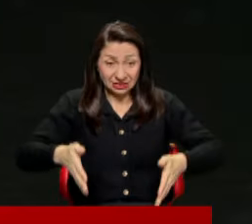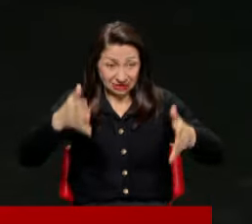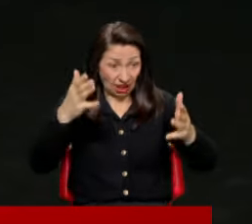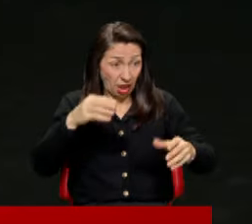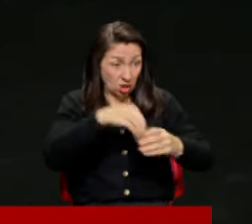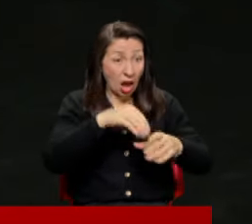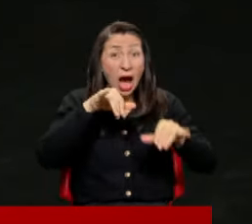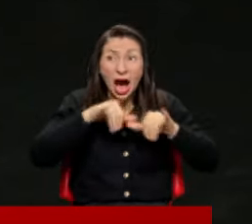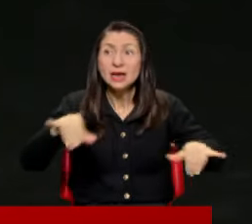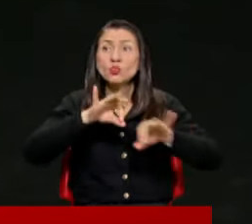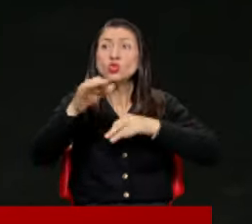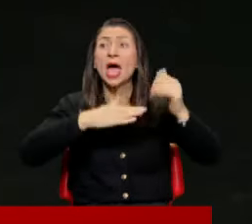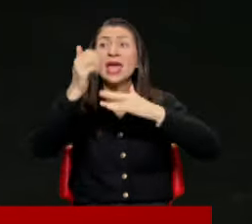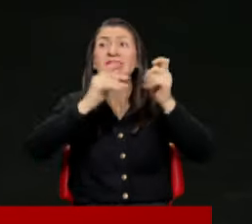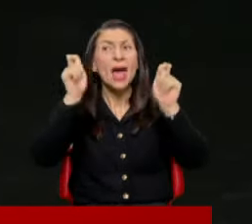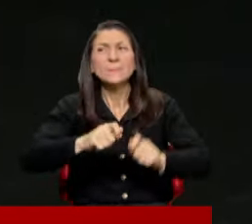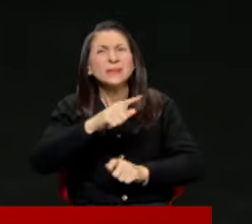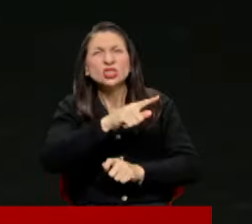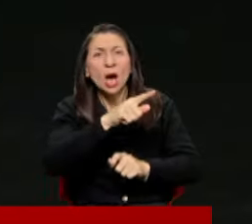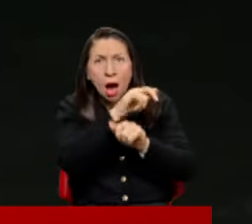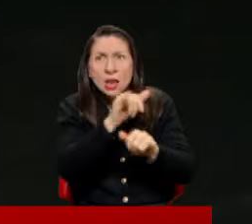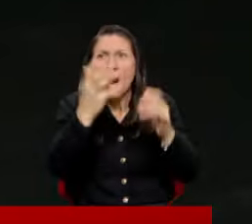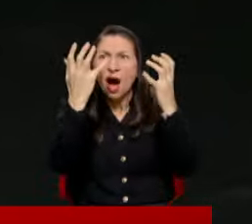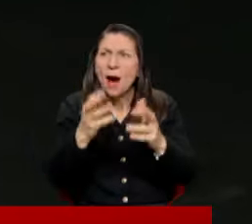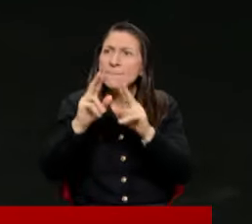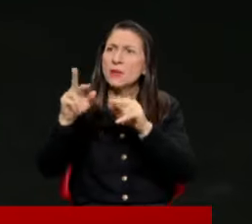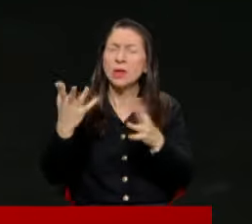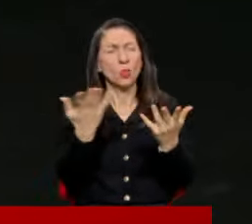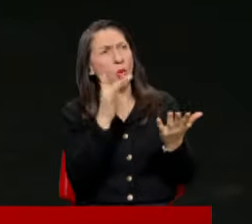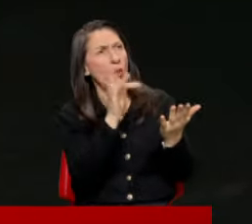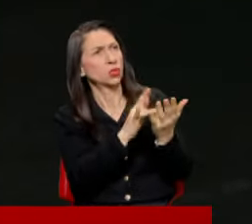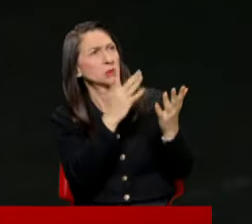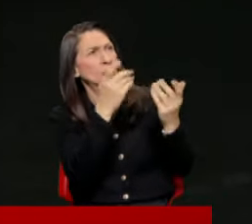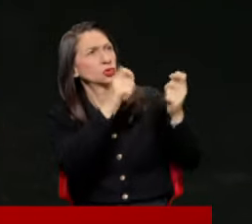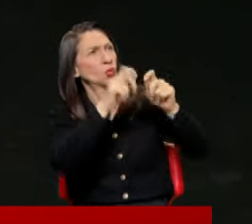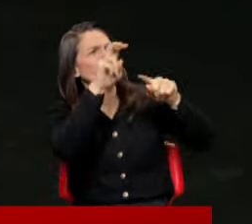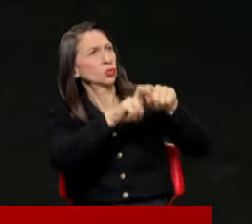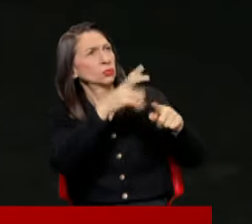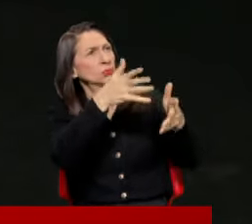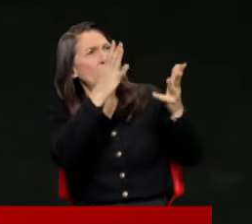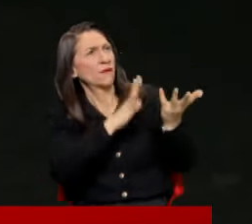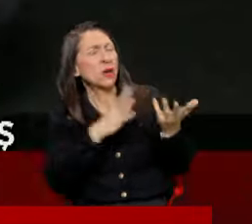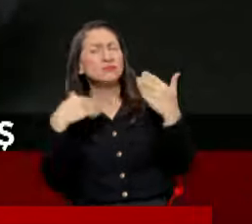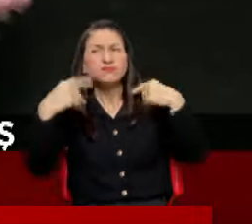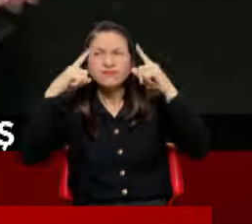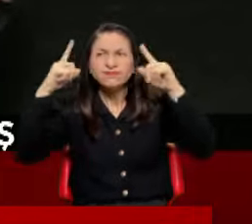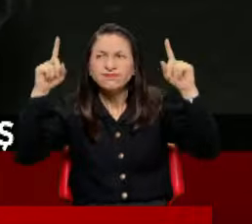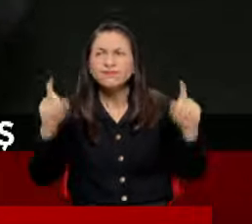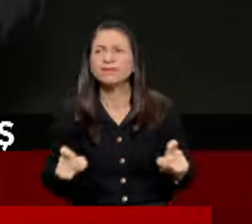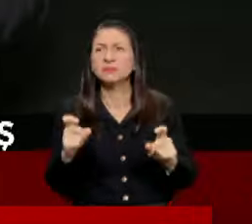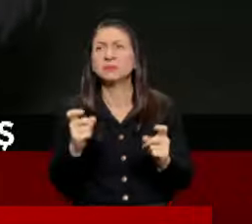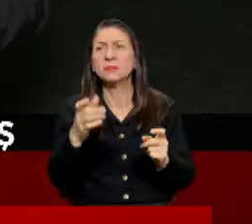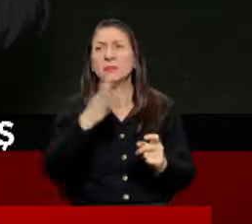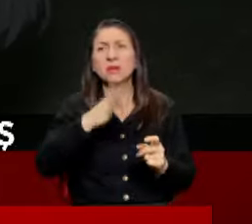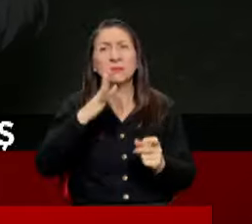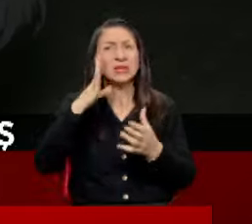müteahhitin yaptığı bir sitede Hem nasıl ağır hasarlı binalar Hem nasıl yapılıp da içine oturulacak binalar var herhalde onu da bilim